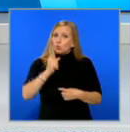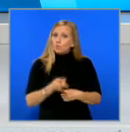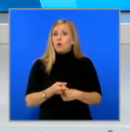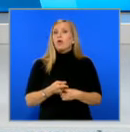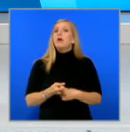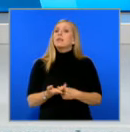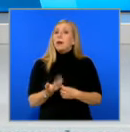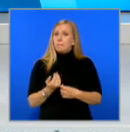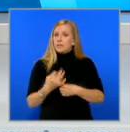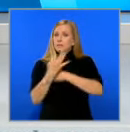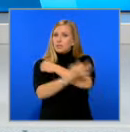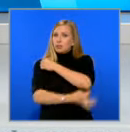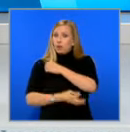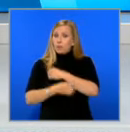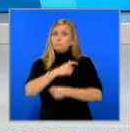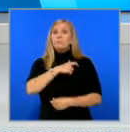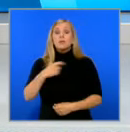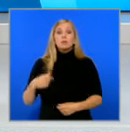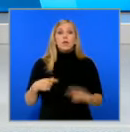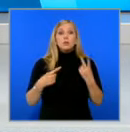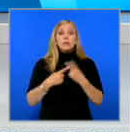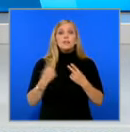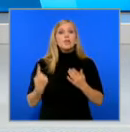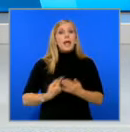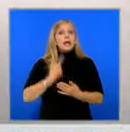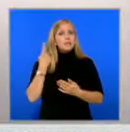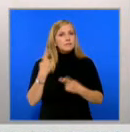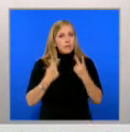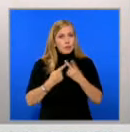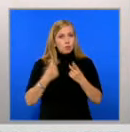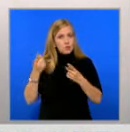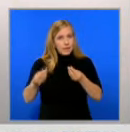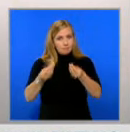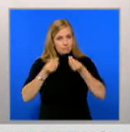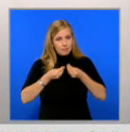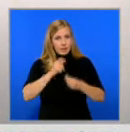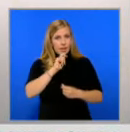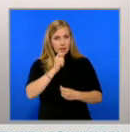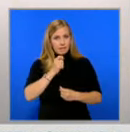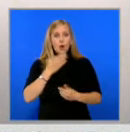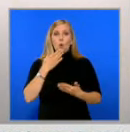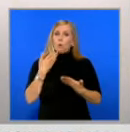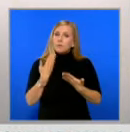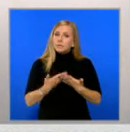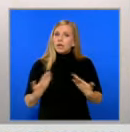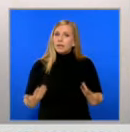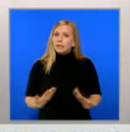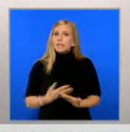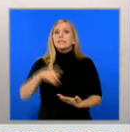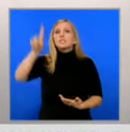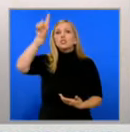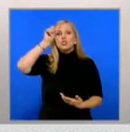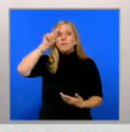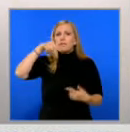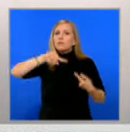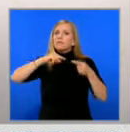историята бнт беше единствената българска медия на която тя даде интервю в което обеща интересите на софия